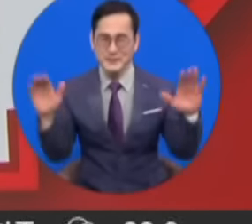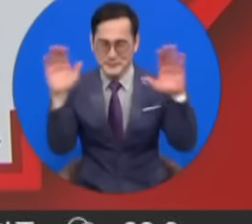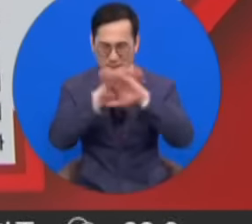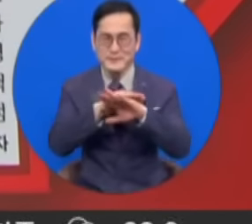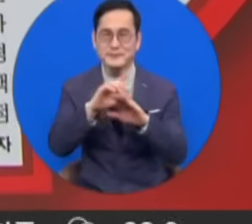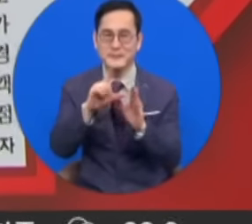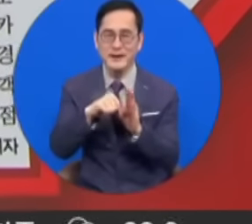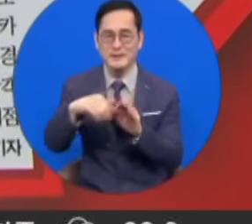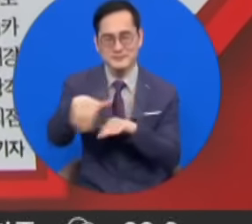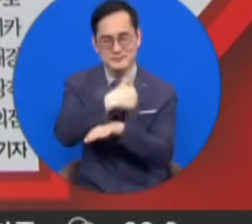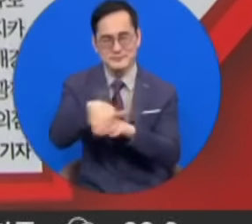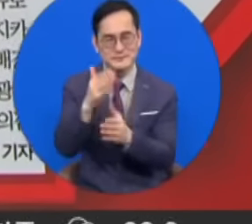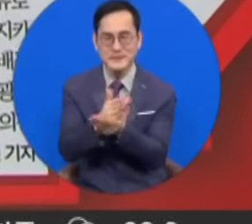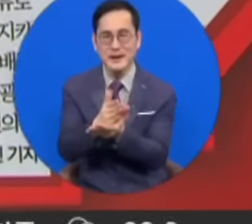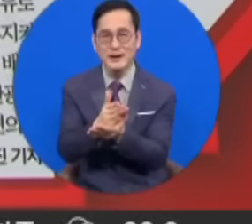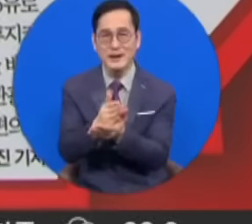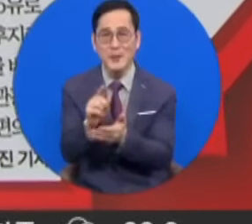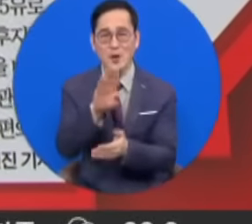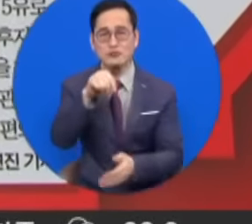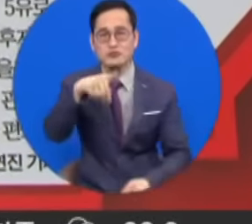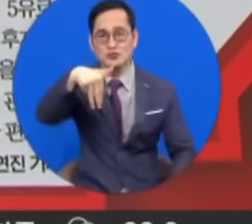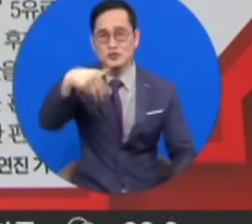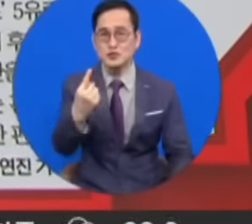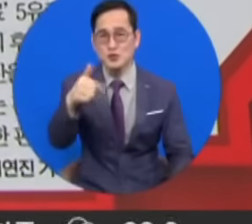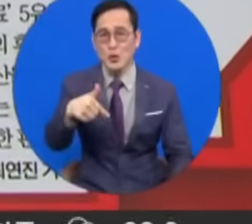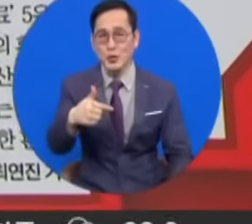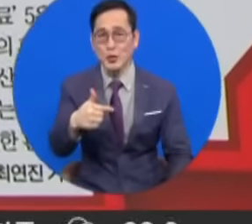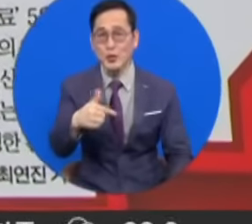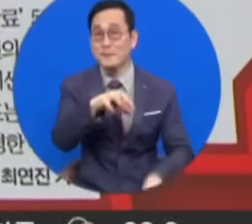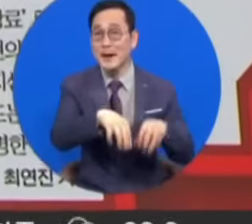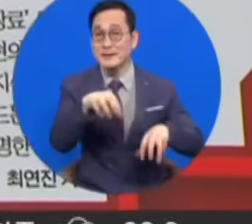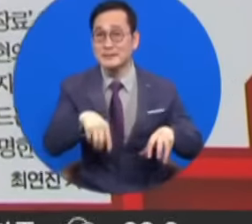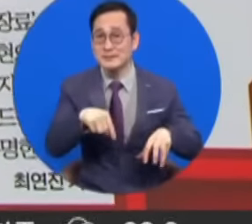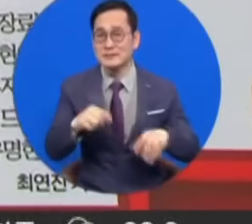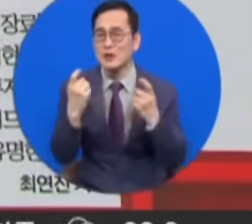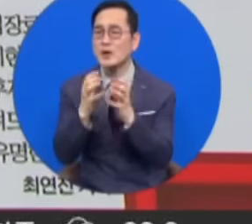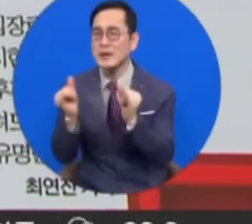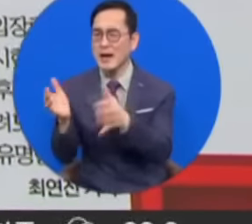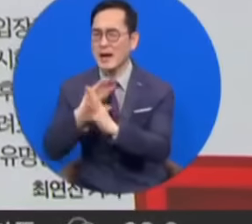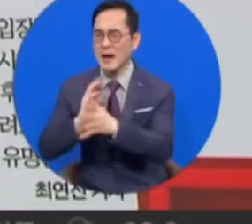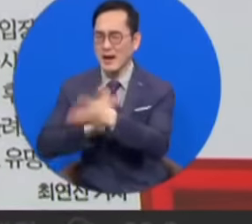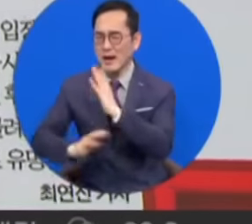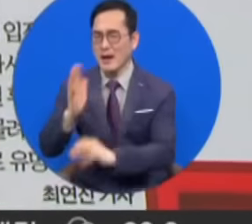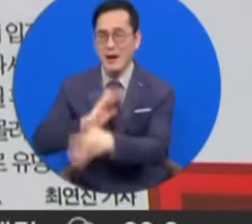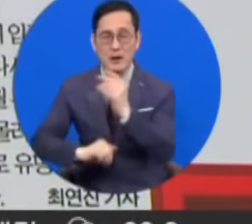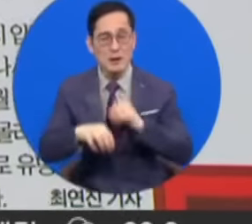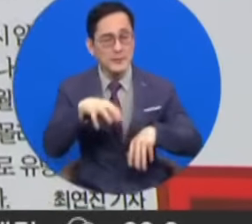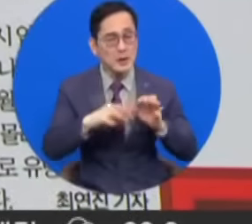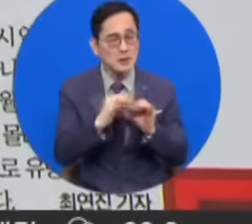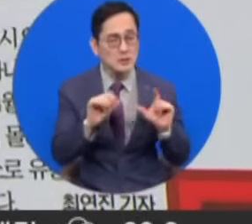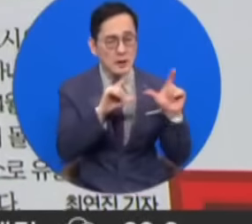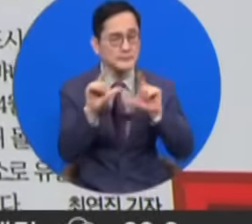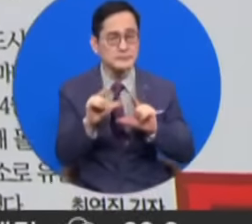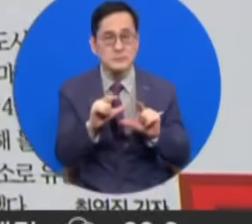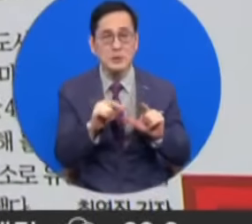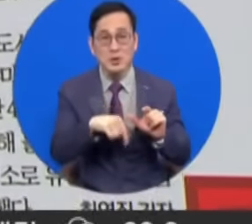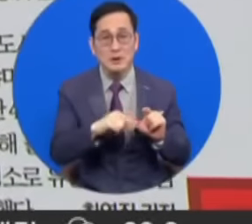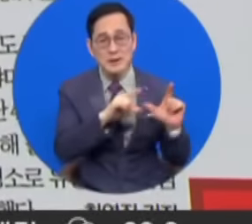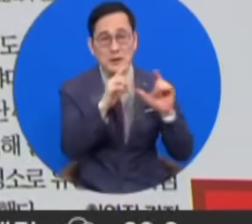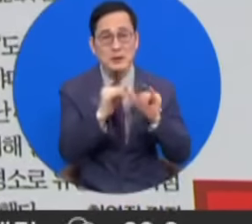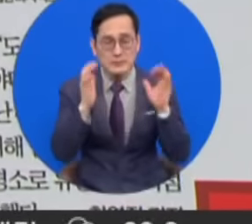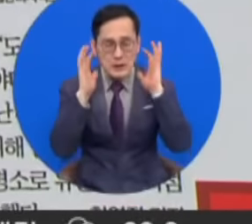야간 통금이 37년 만에 북촌에서 부활했습니다. 관광객이 너무 몰려서 특별관리지역으로 지정했다라는